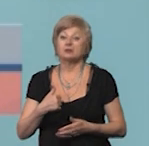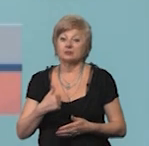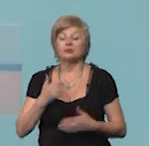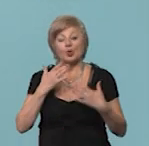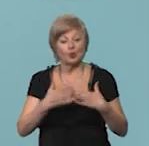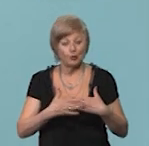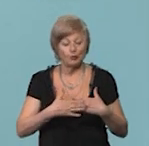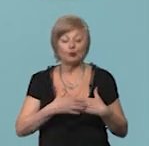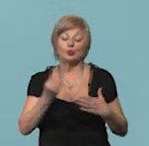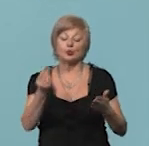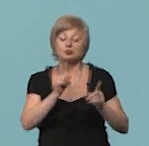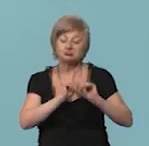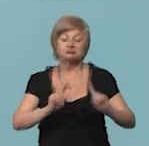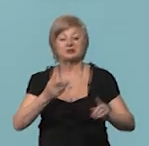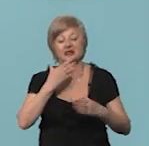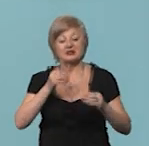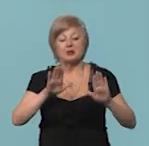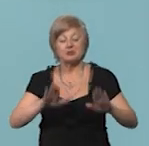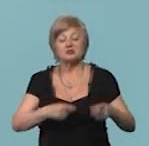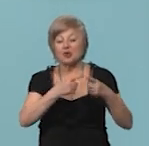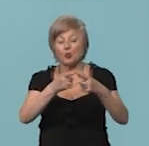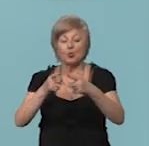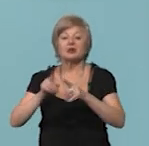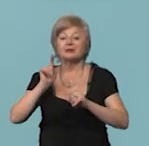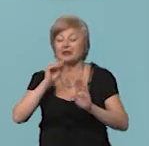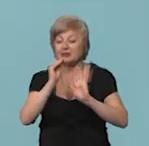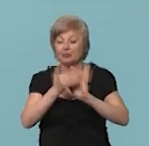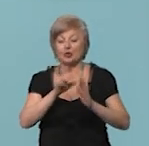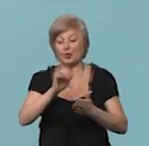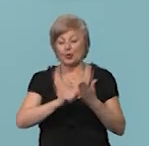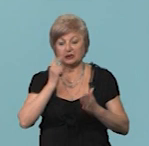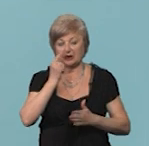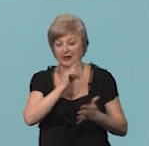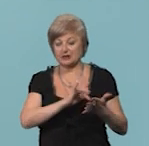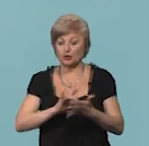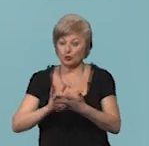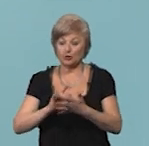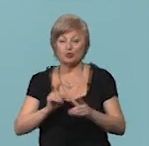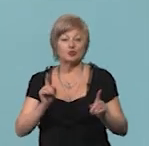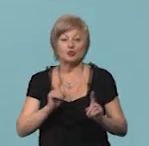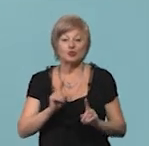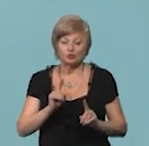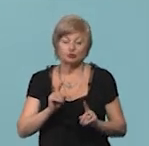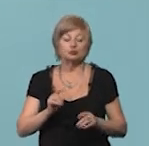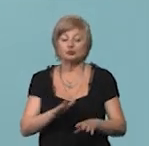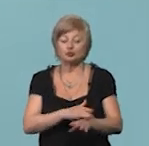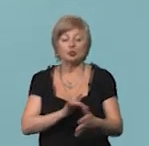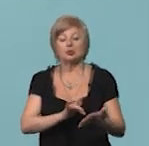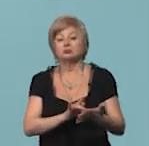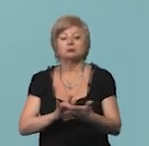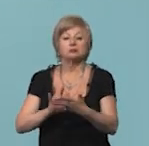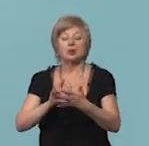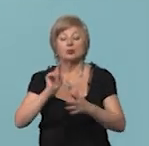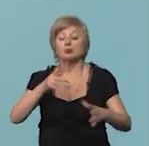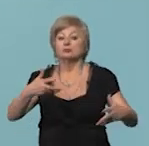люблю мальовничі місця, якісь куточки, навіть приховані від ока туристів, і що далеко не багатьом помітно. І це стало таким